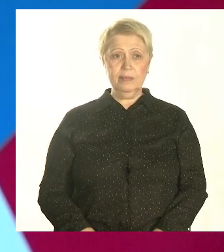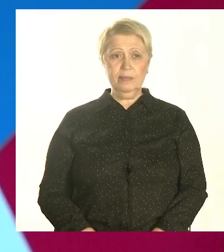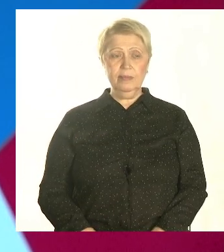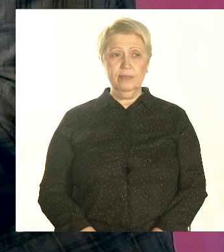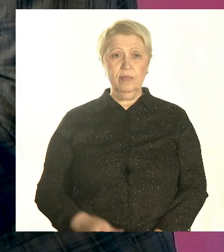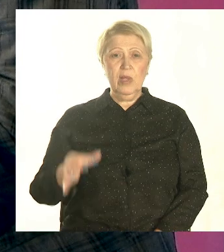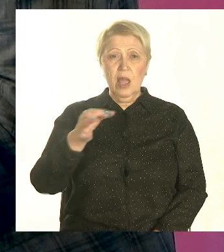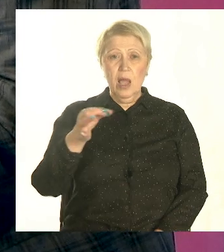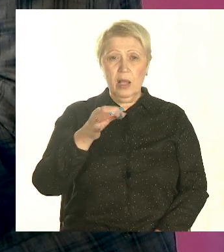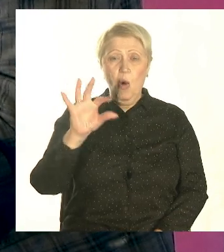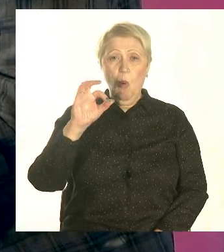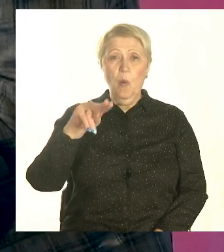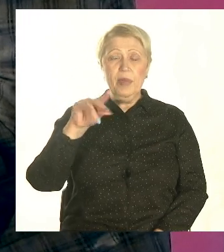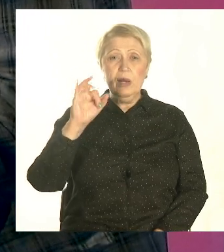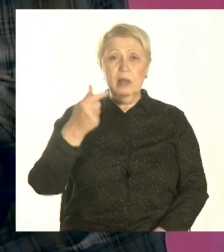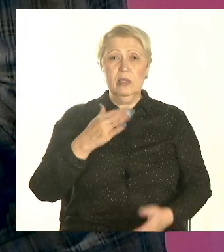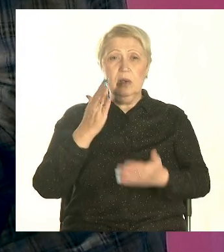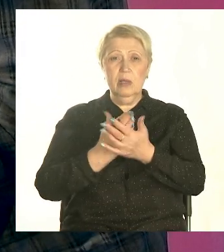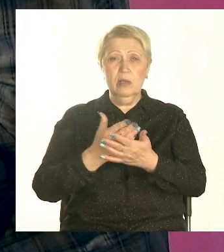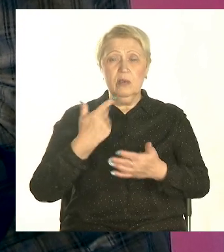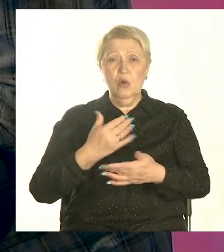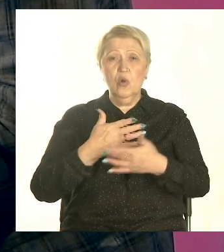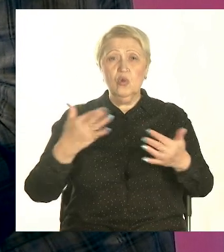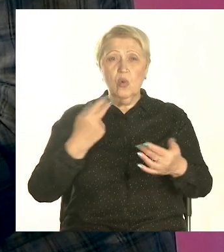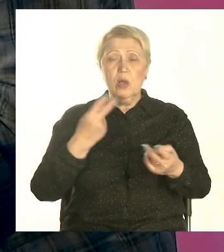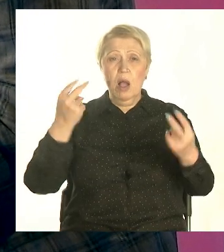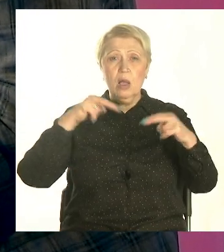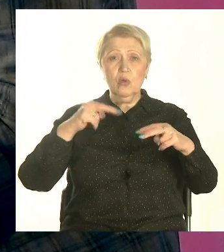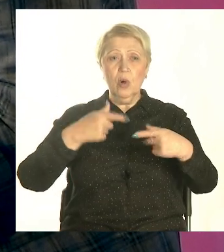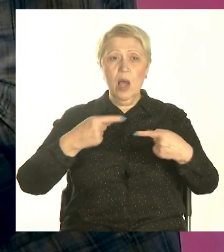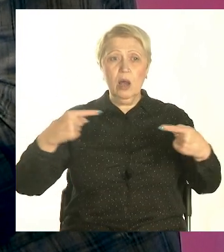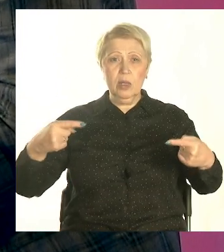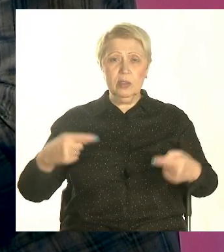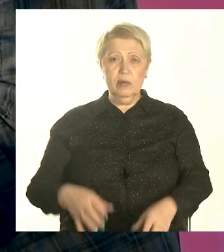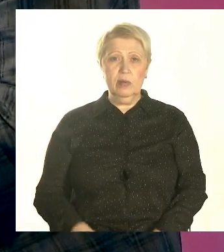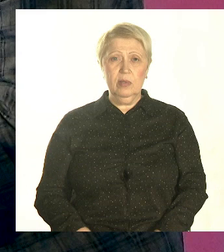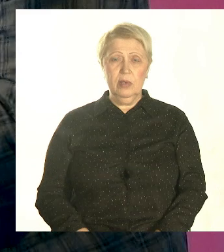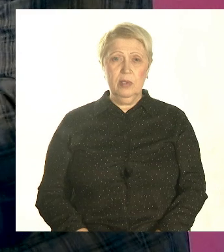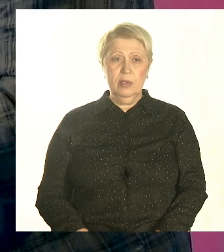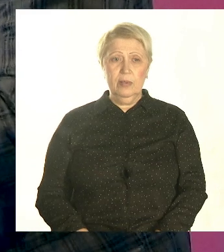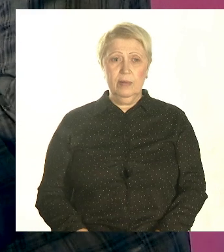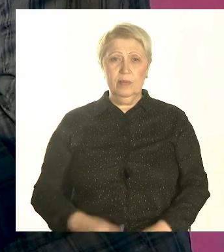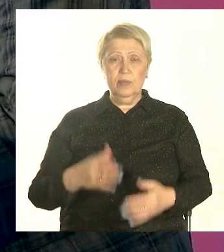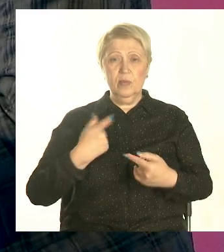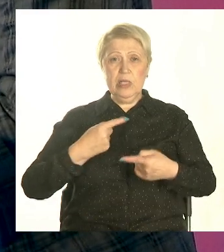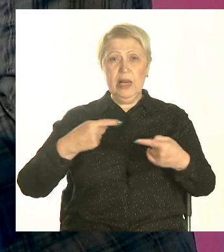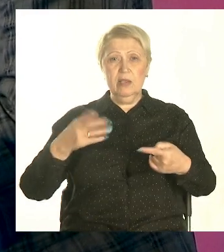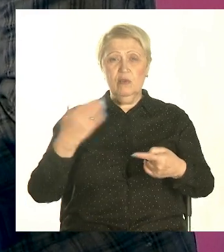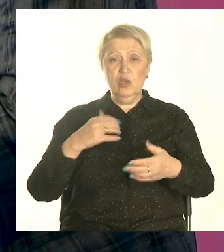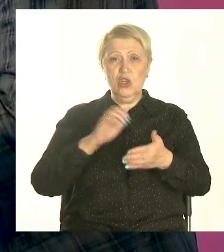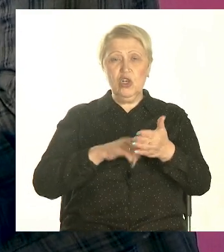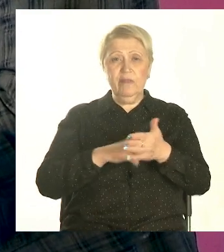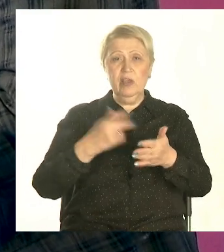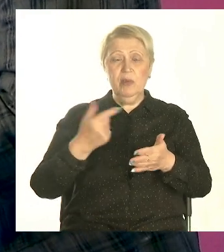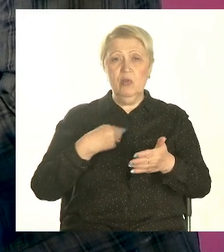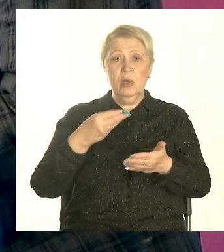региональном операторе за ним столько контроля будет и столько контролеров, причем с очень реальными штрафными санкциями,